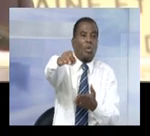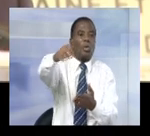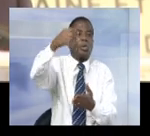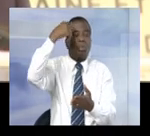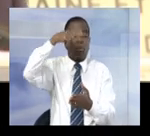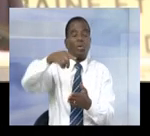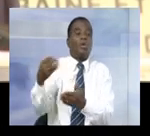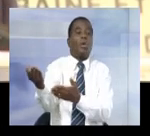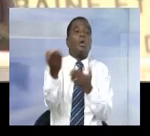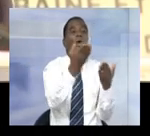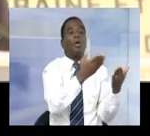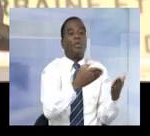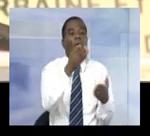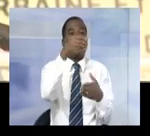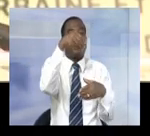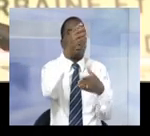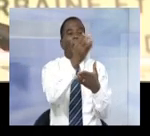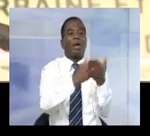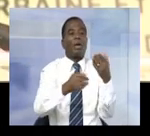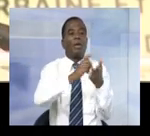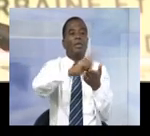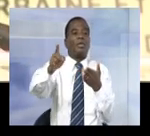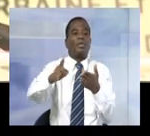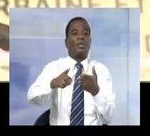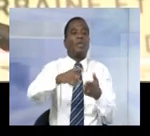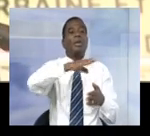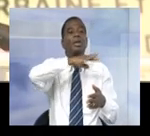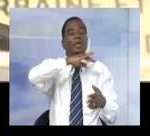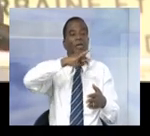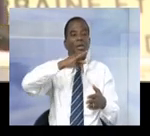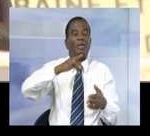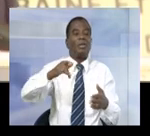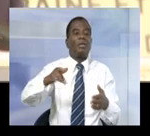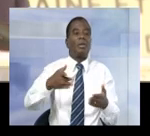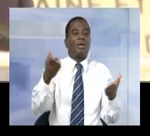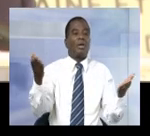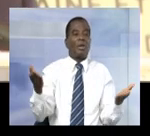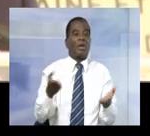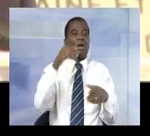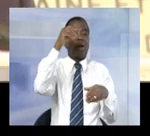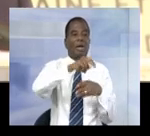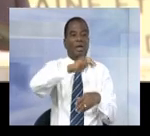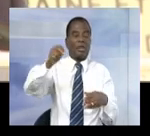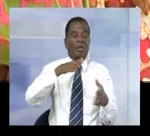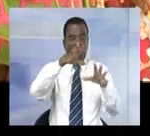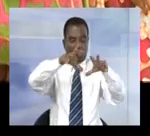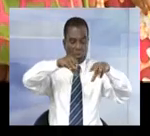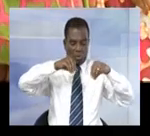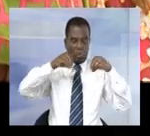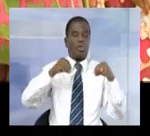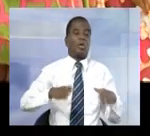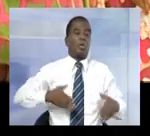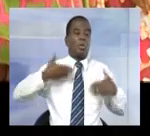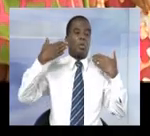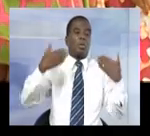l'effet de ramener en quelques semaines la salubrité du district autonome d'Abidjan à un niveau acceptable et